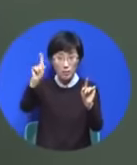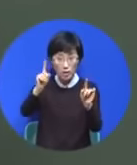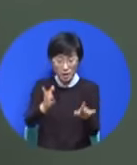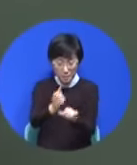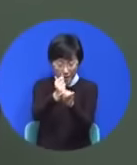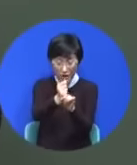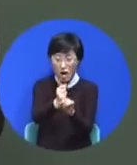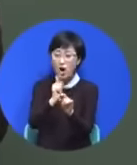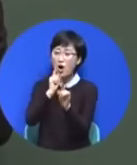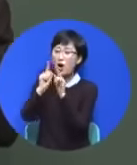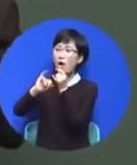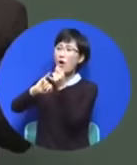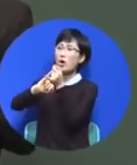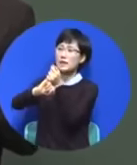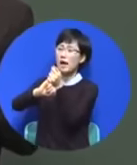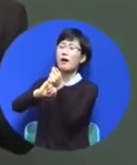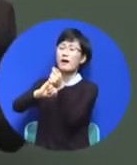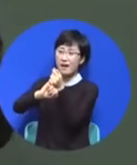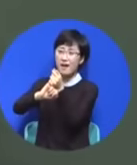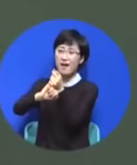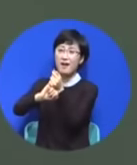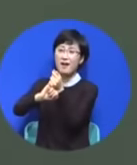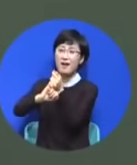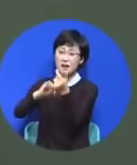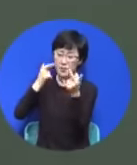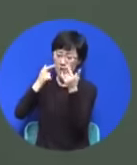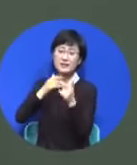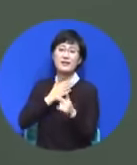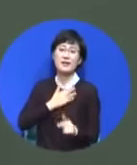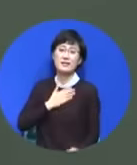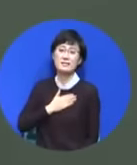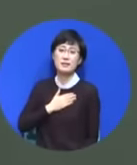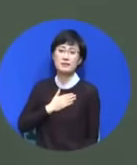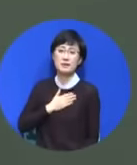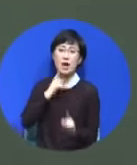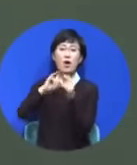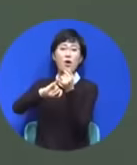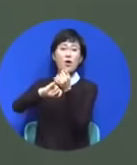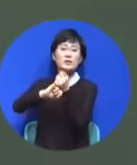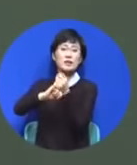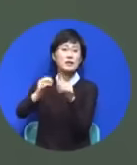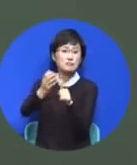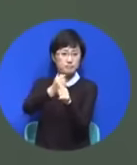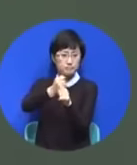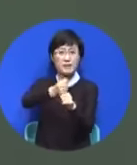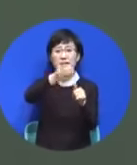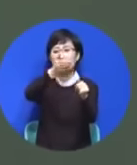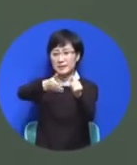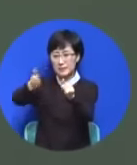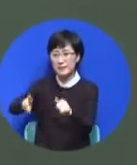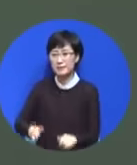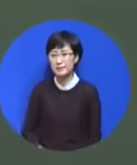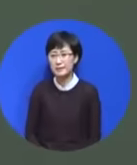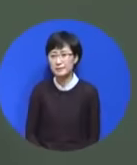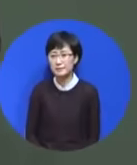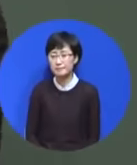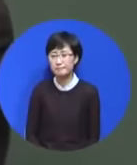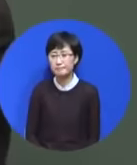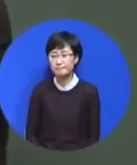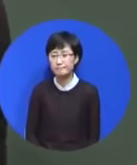알고 있 여러분이이 언약 잡으시면 돼요